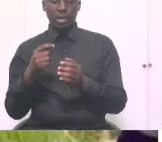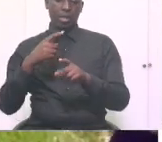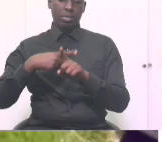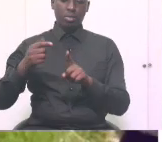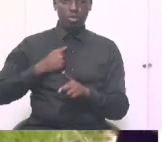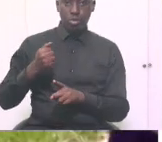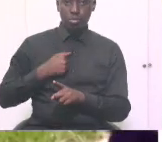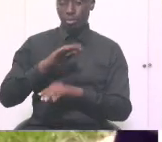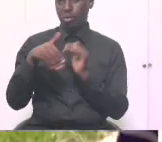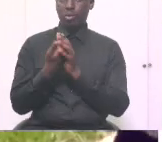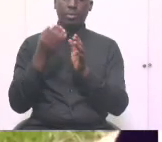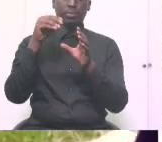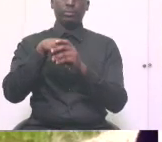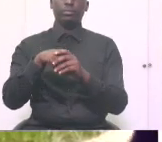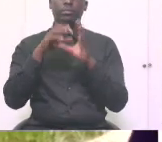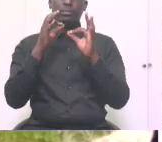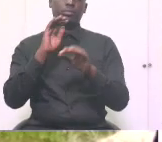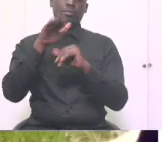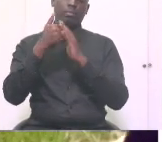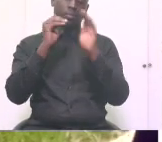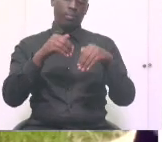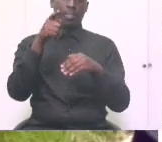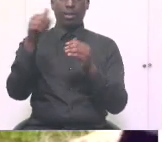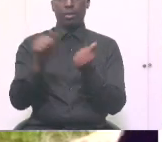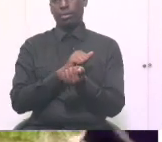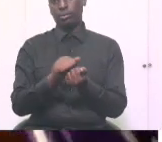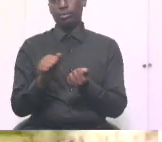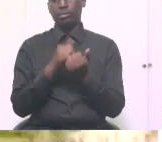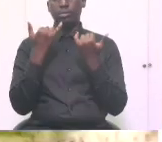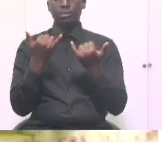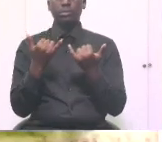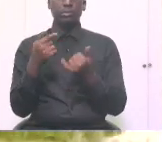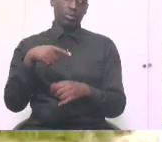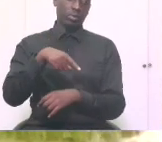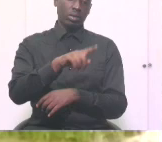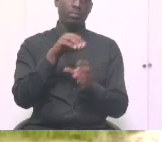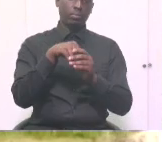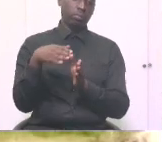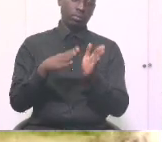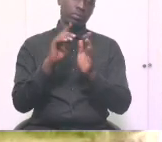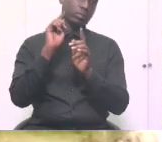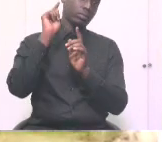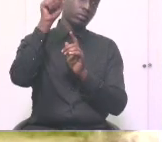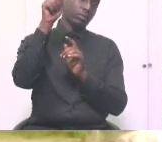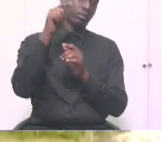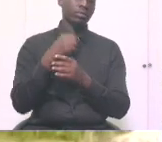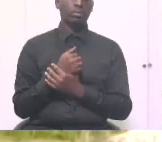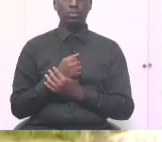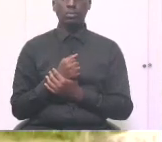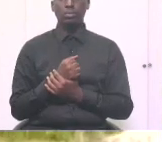ziracukura, ibintu byose bahinza mu kabande zirabyangiza. Nk'ubutambitse ahanga uno muhanda ujya hirya hari